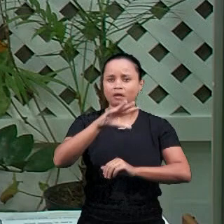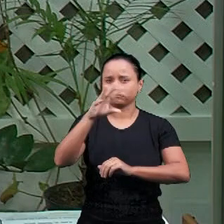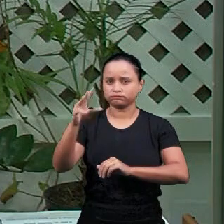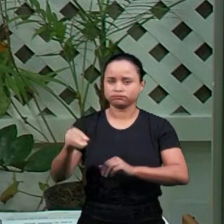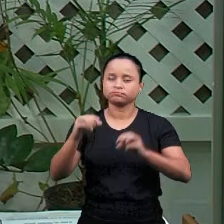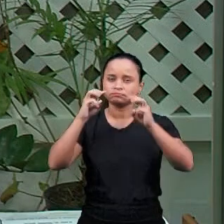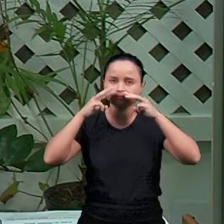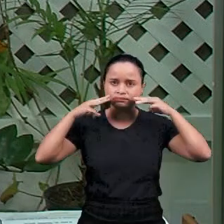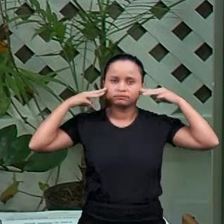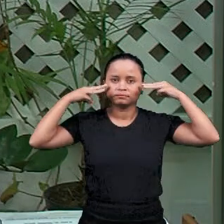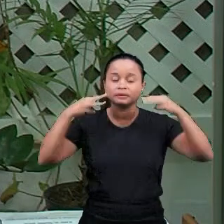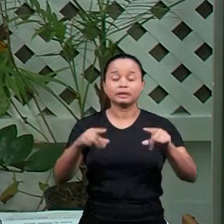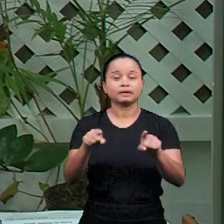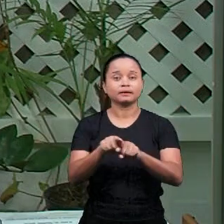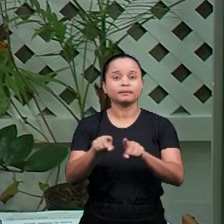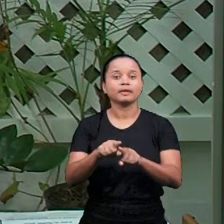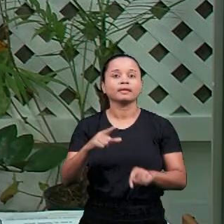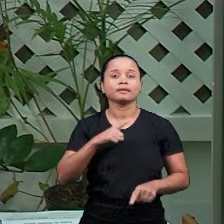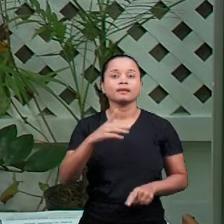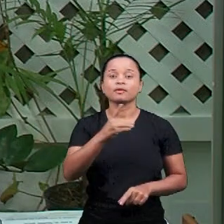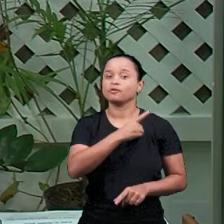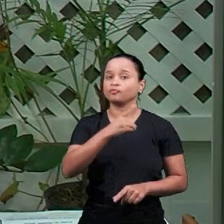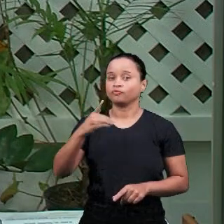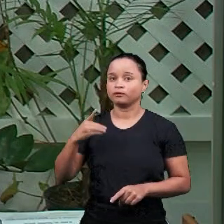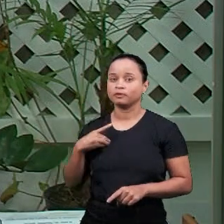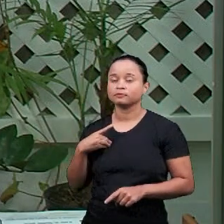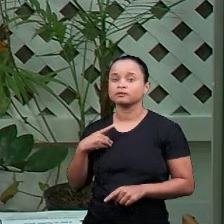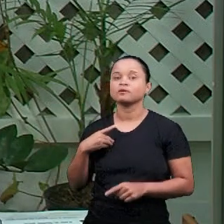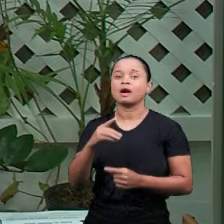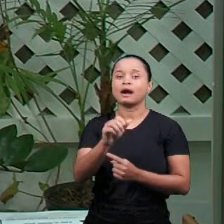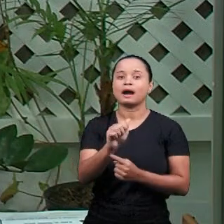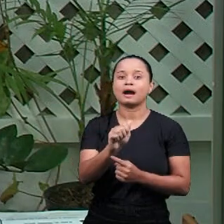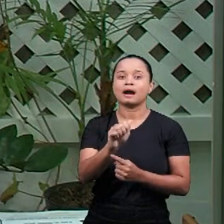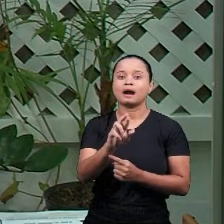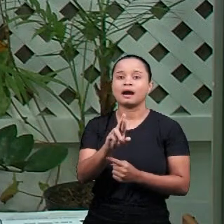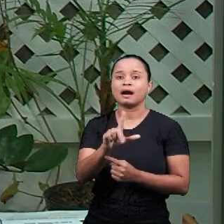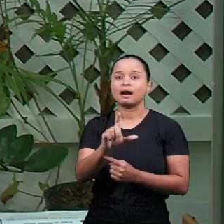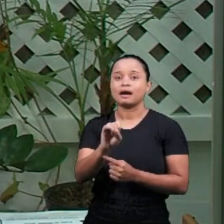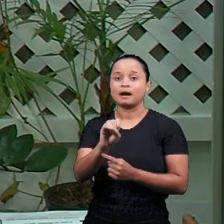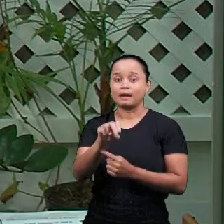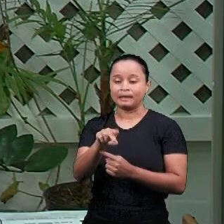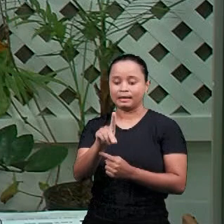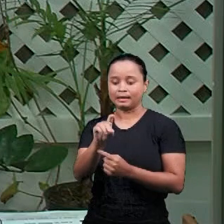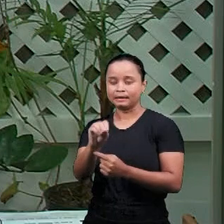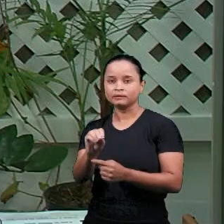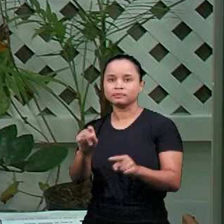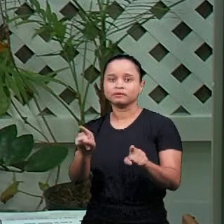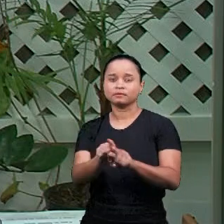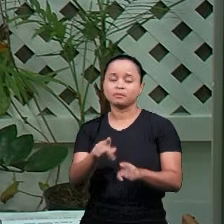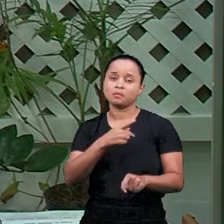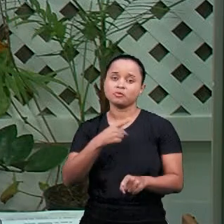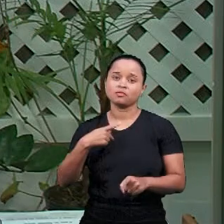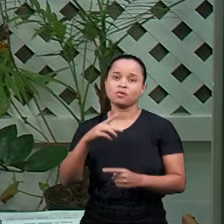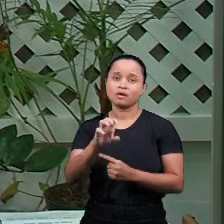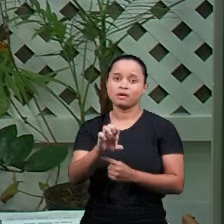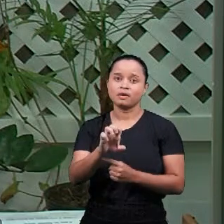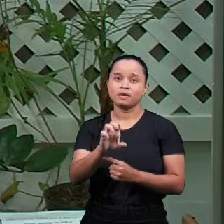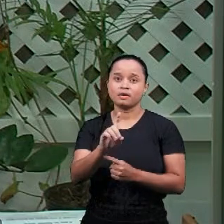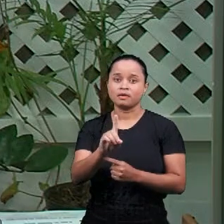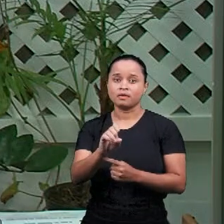Et aussi le diacre Alindo, le pasteur Edilson. Au Malawi